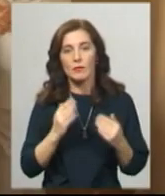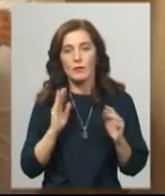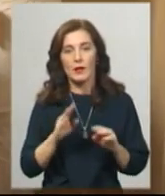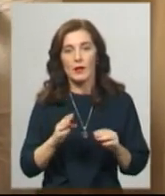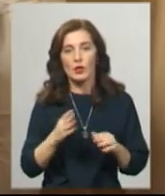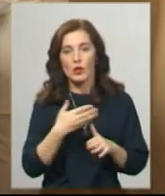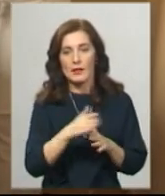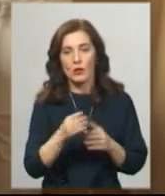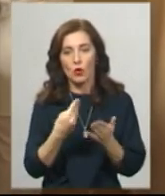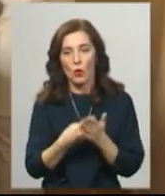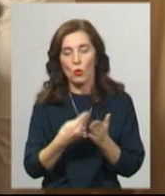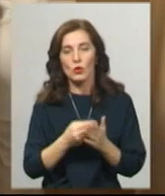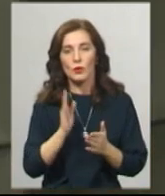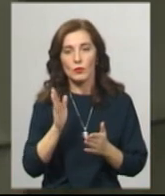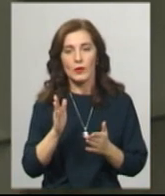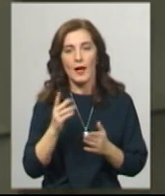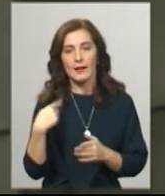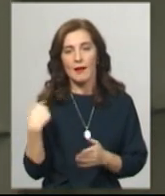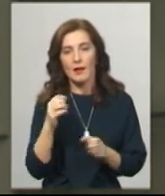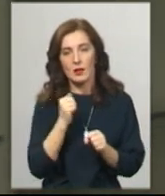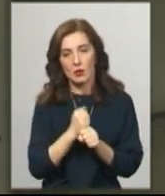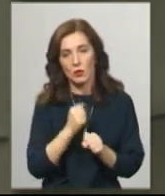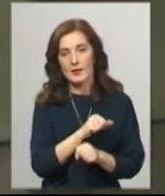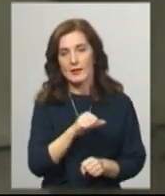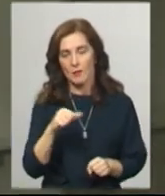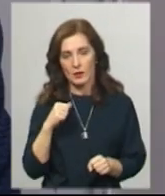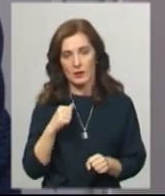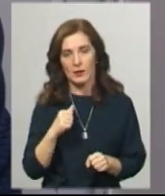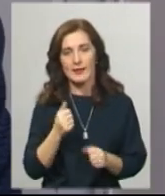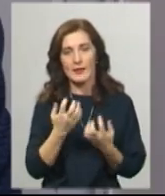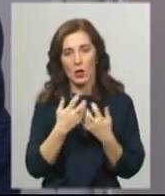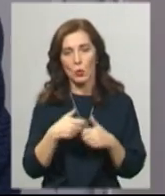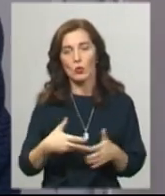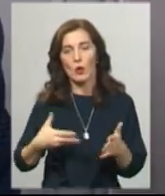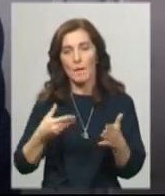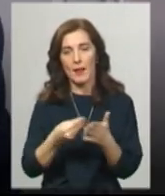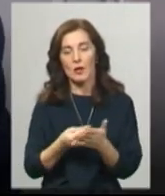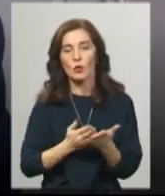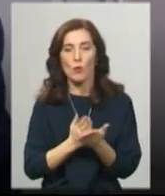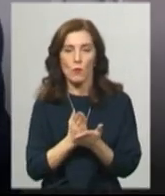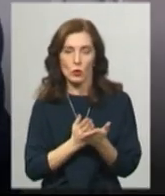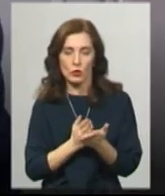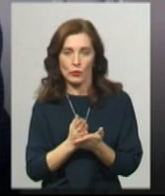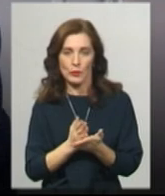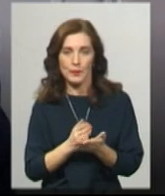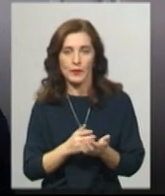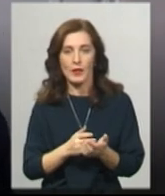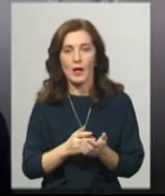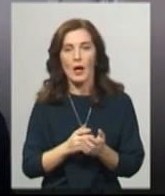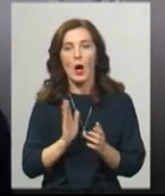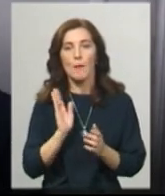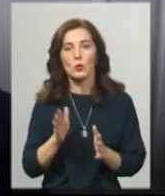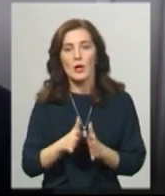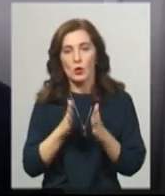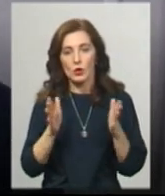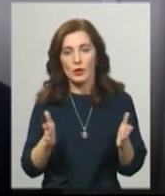а частину коштів лікарня буде заробляти самостійно за рахунок платних послуг. Я думаю, що це провідний заклад і вона буде